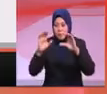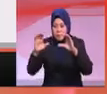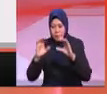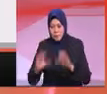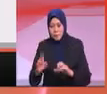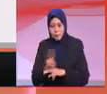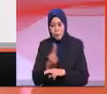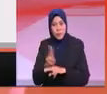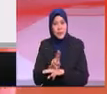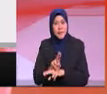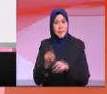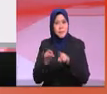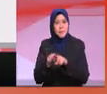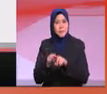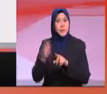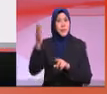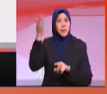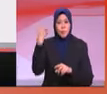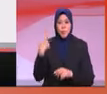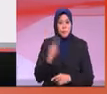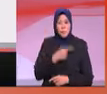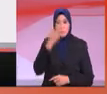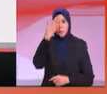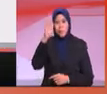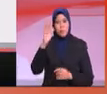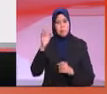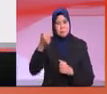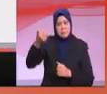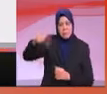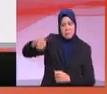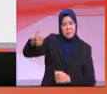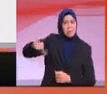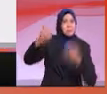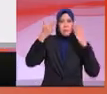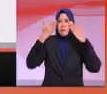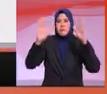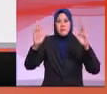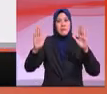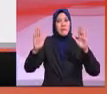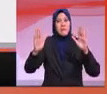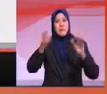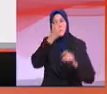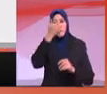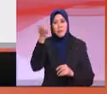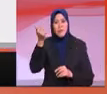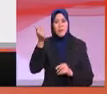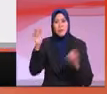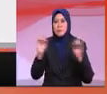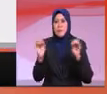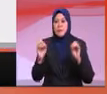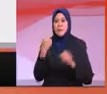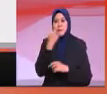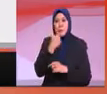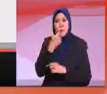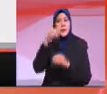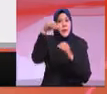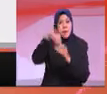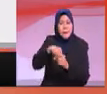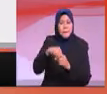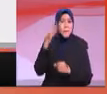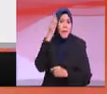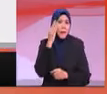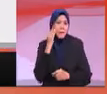kaedah yang kita guna pakai, ketika tu kita tak tahu sama ada ini berjaya ataupun tidak. Sebab tiada sesiapa dalam negara kita